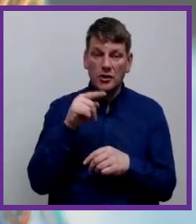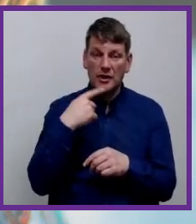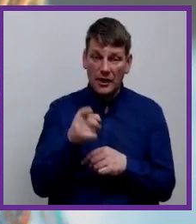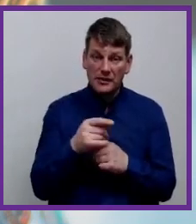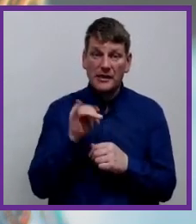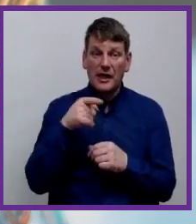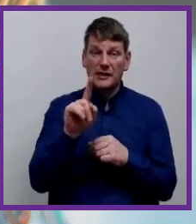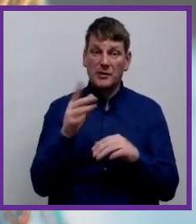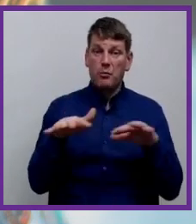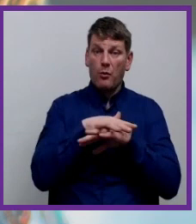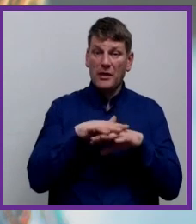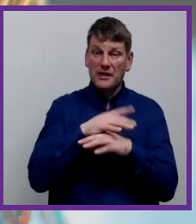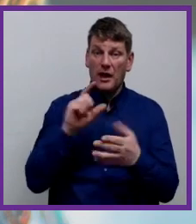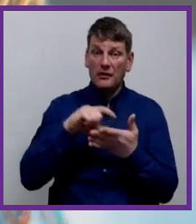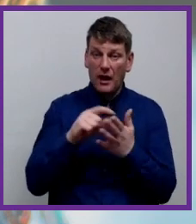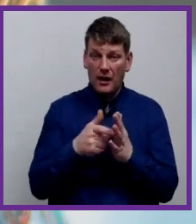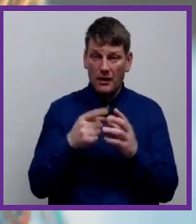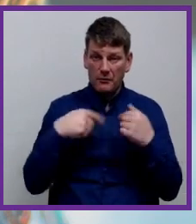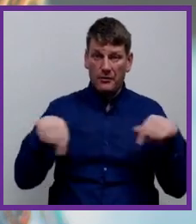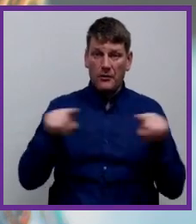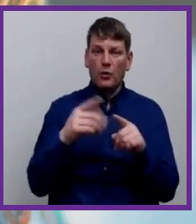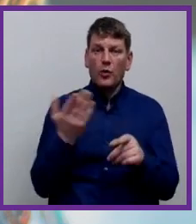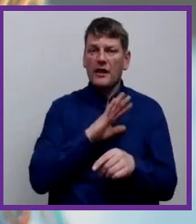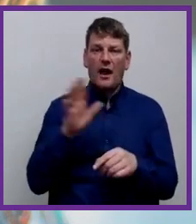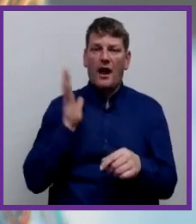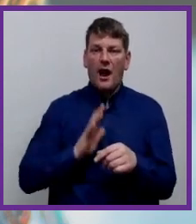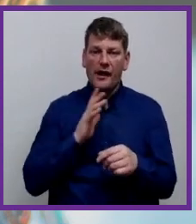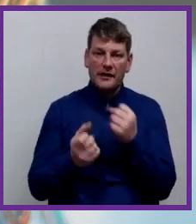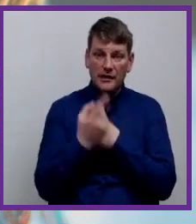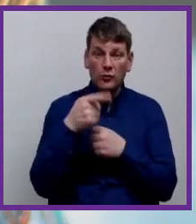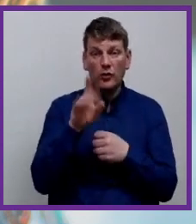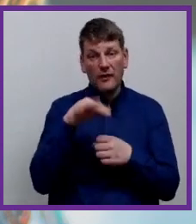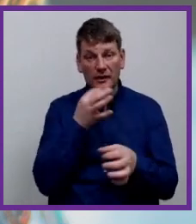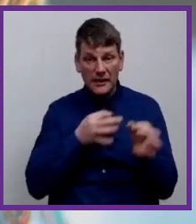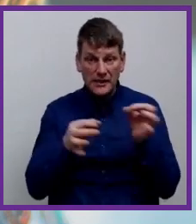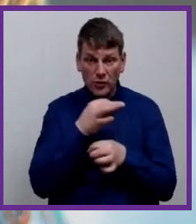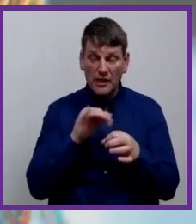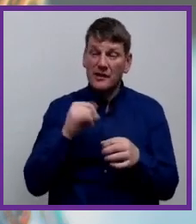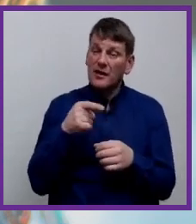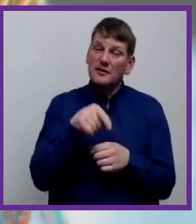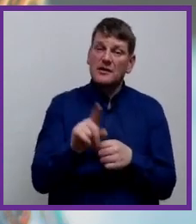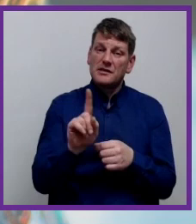kā publiskā telpā, kur tas ir negaidīti, nu, tad tur var diskutēt. Bet savukārt,